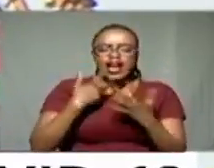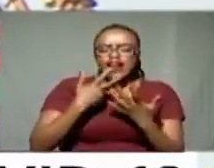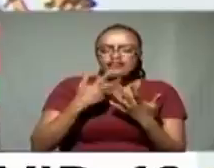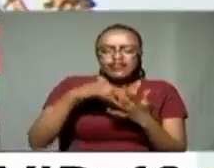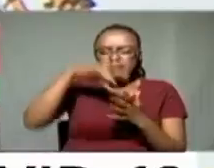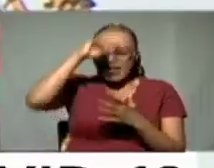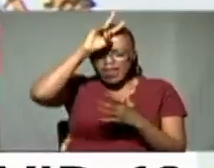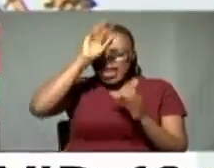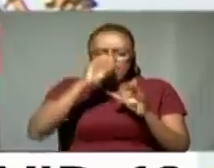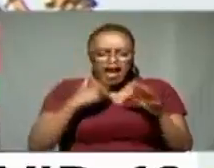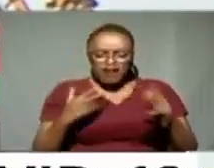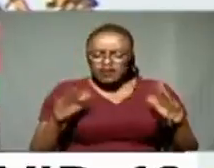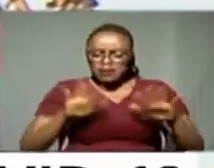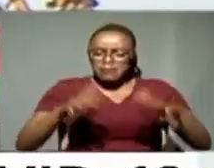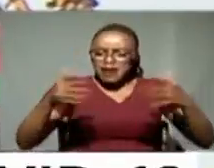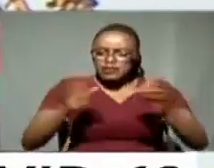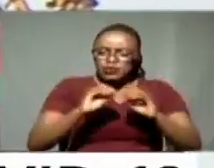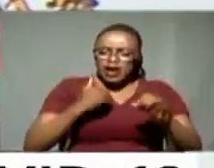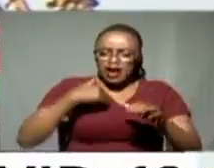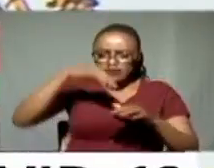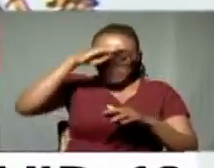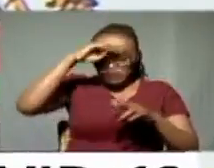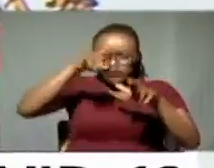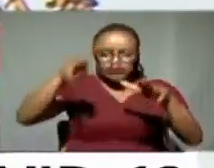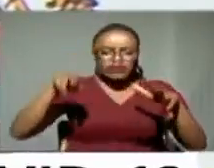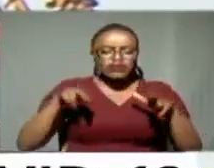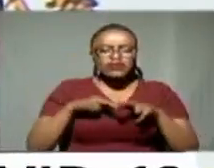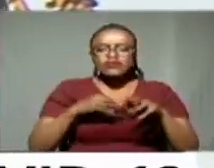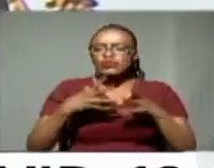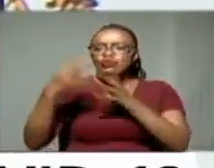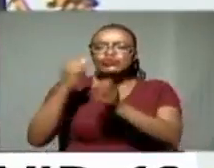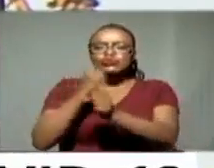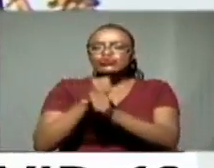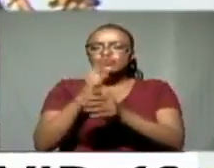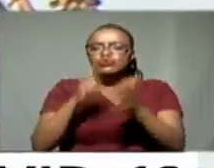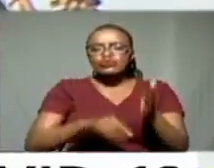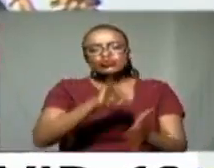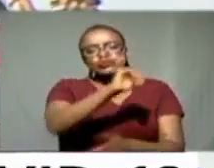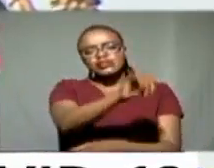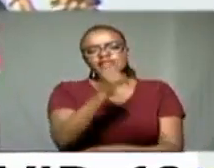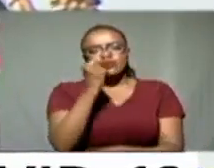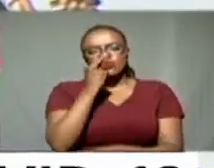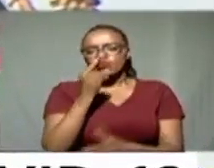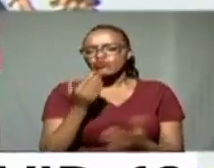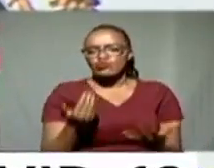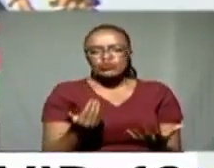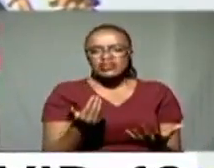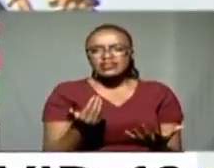na hakuna party na hakuna bar na hakuna chochote, unaenda kufanya nini? Weka nyumbani.